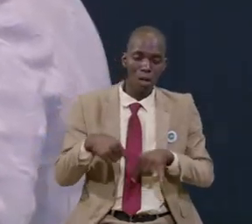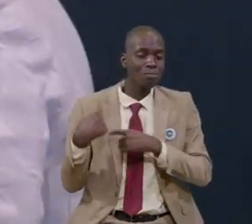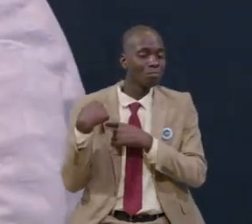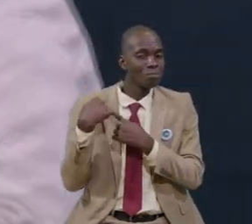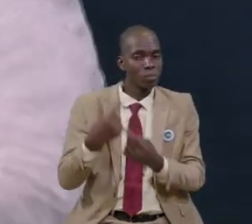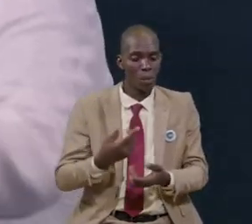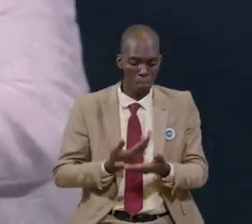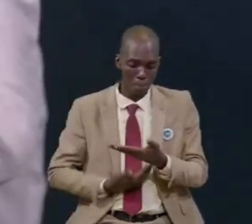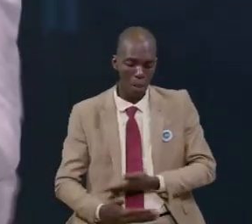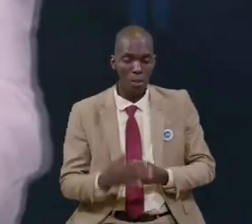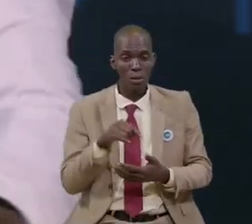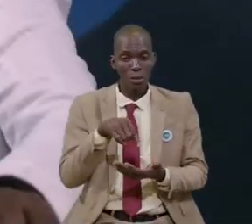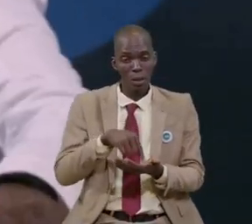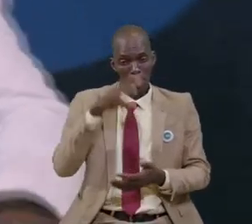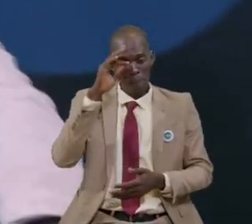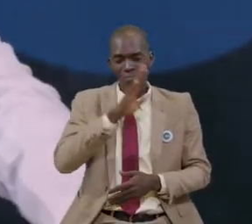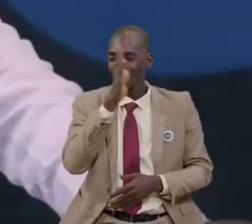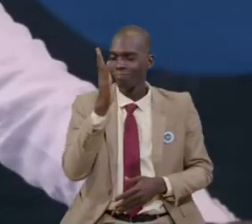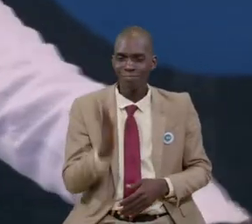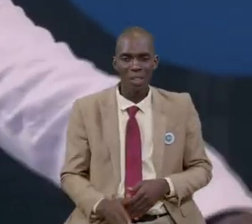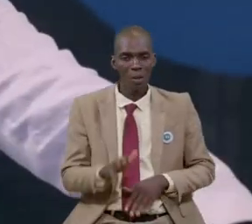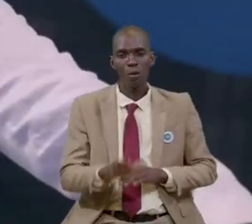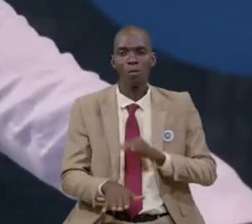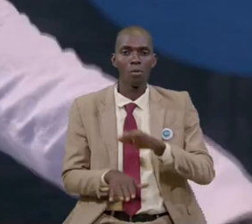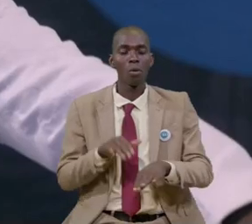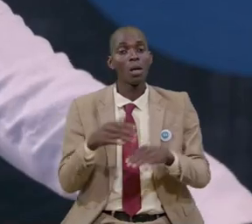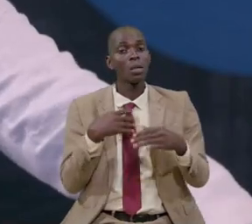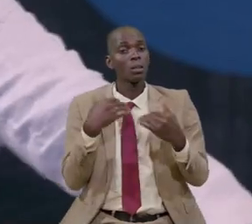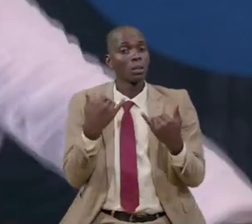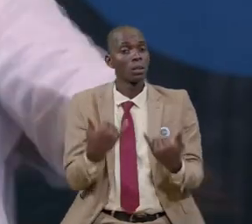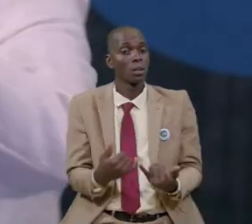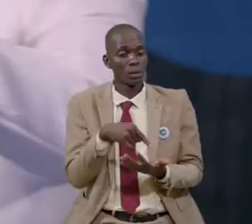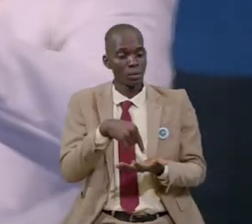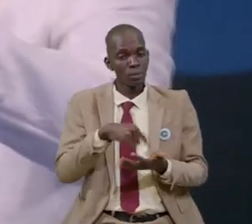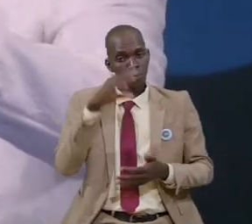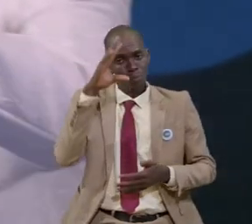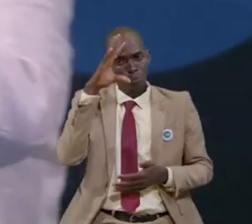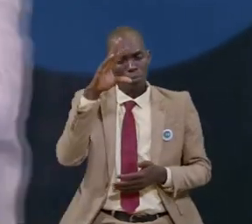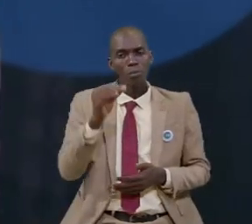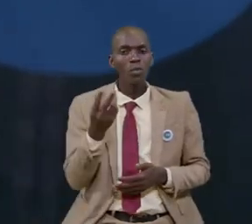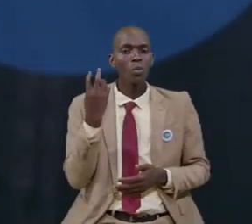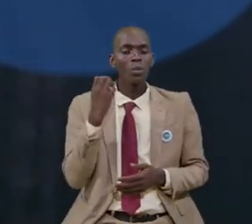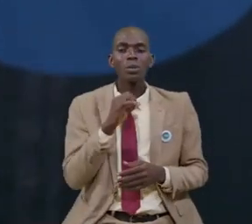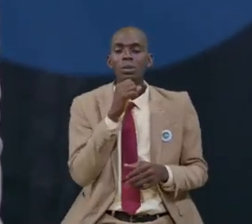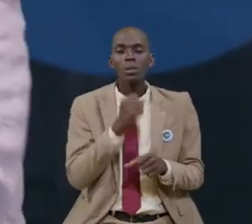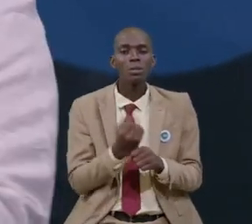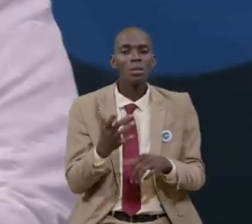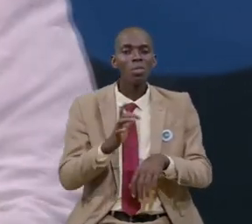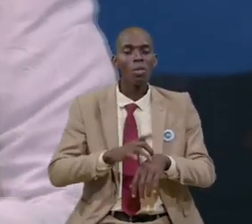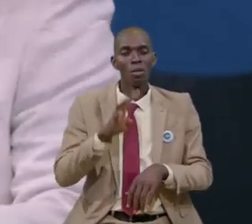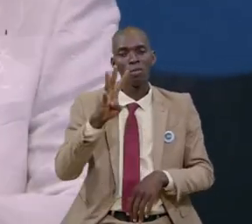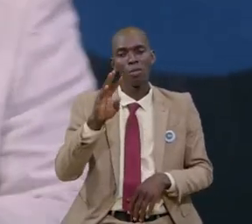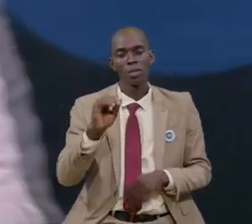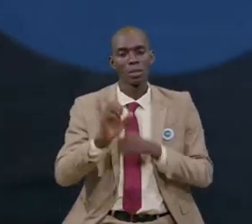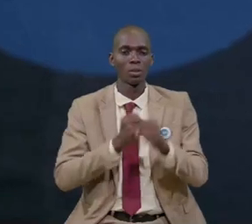qui n'avait jamais marché. Alors cet homme était âgé de 40 ans. Ça veut dire